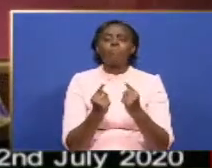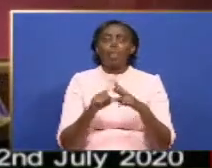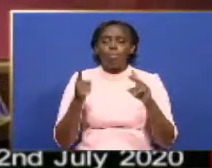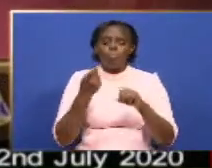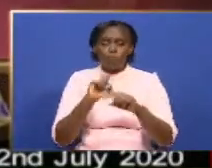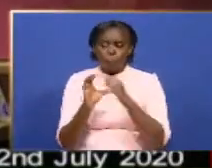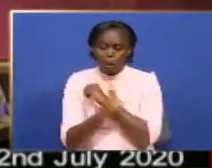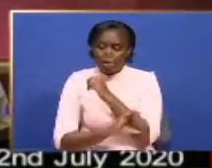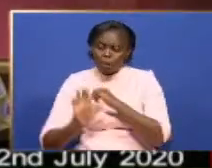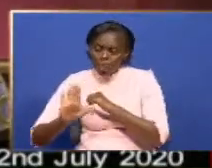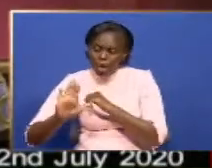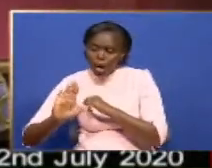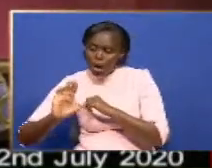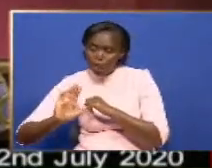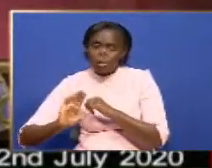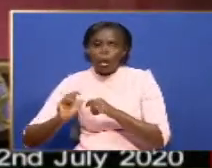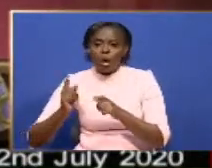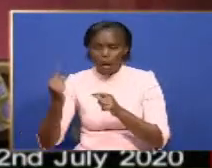na matatizo